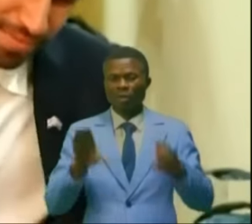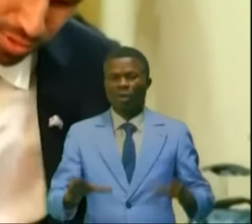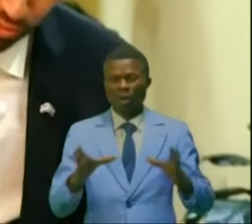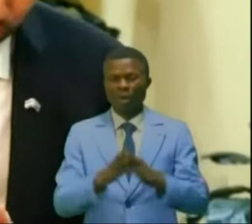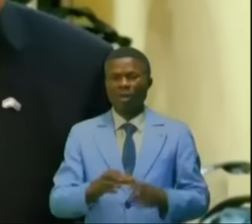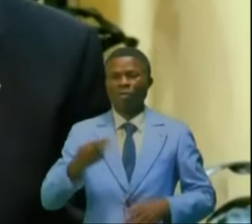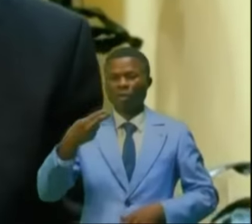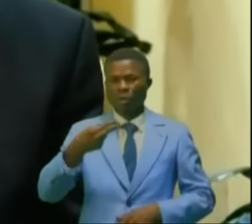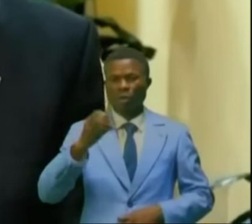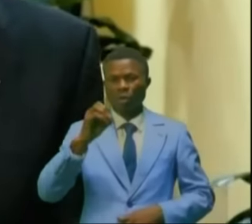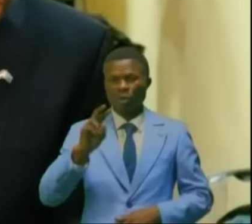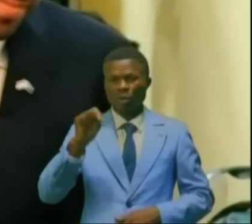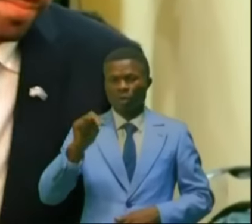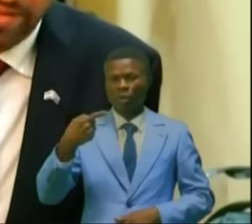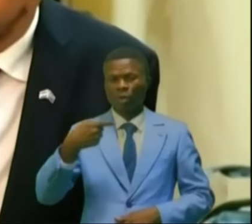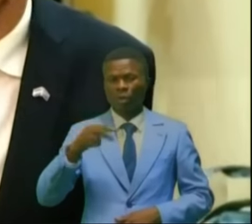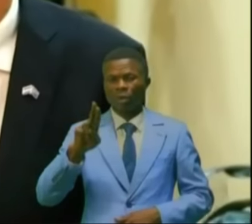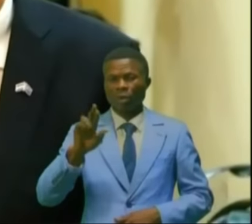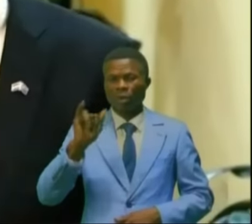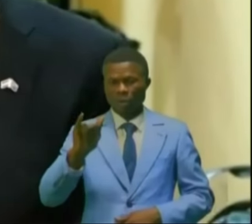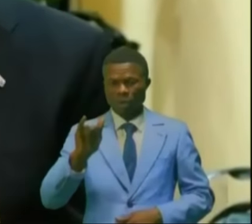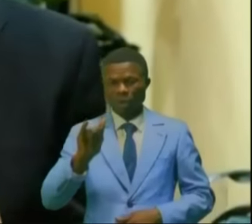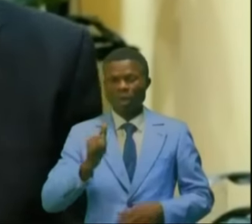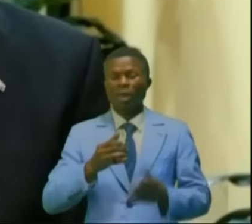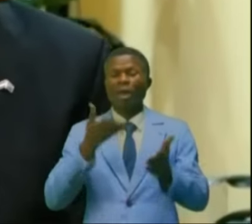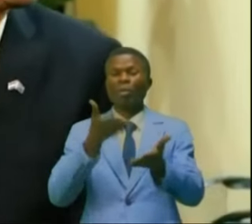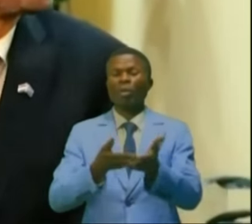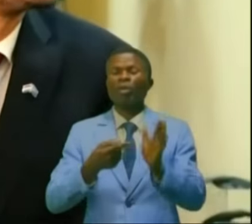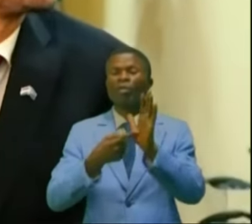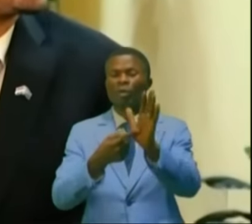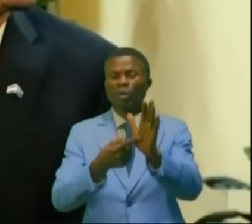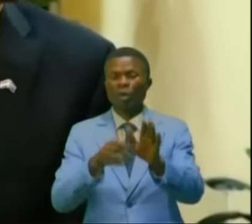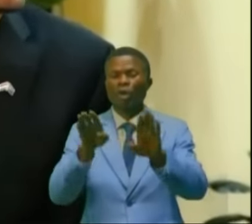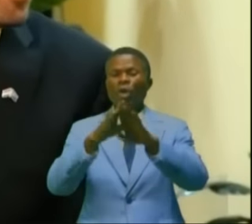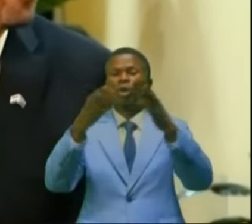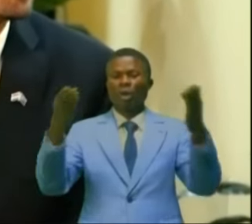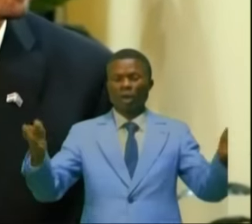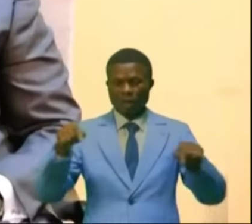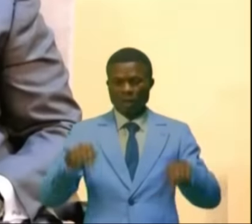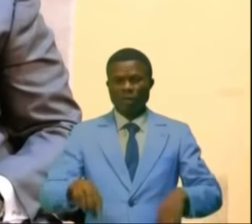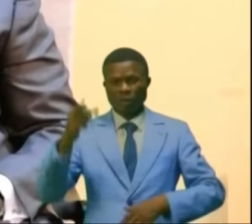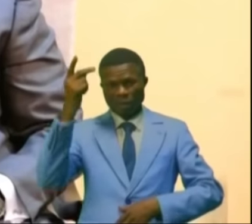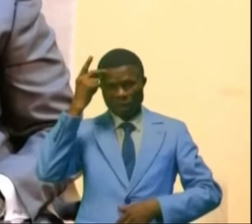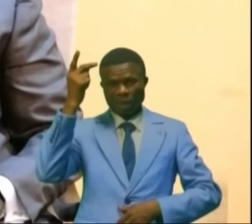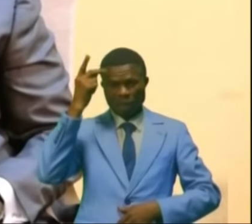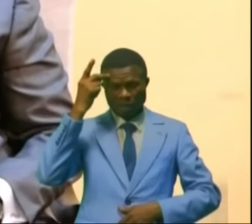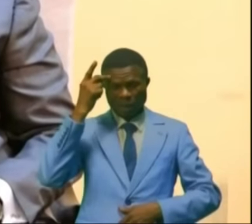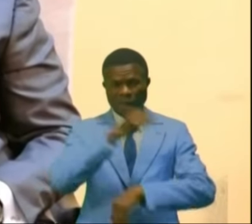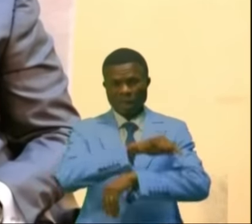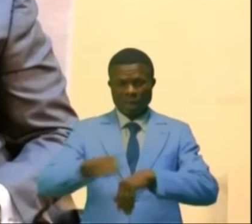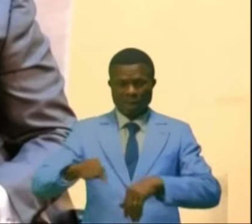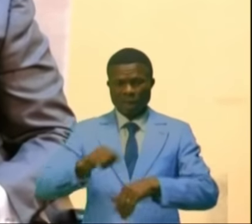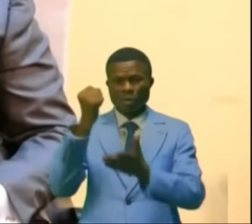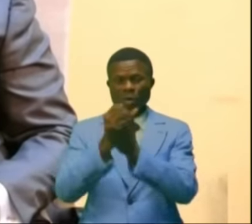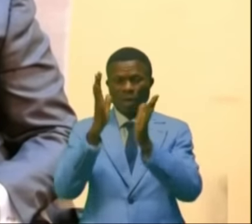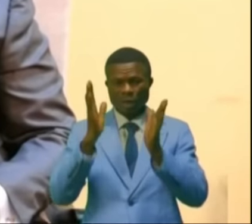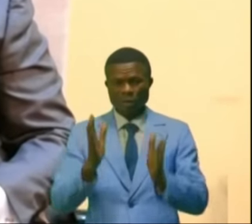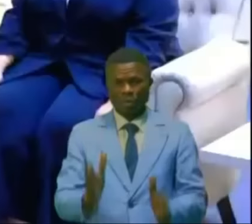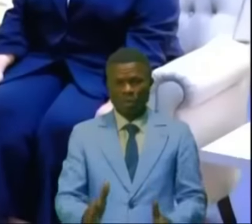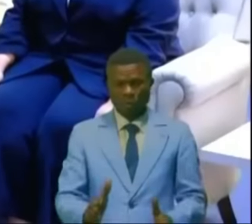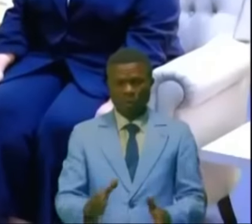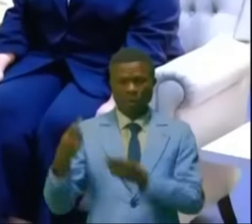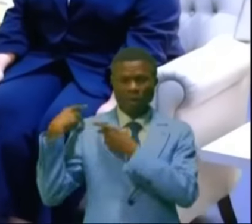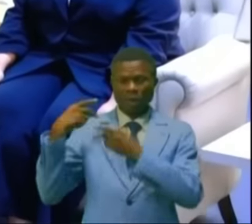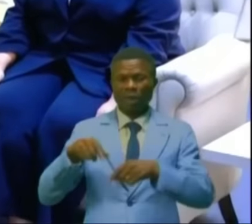Congo et la Hongrie. Il en veut pour preuve l'ouverture à Kinshasa d'un bureau diplomatique